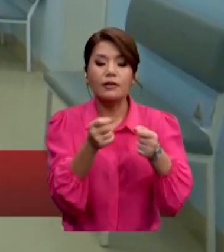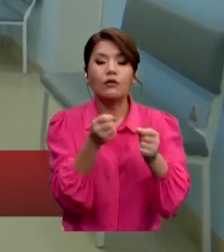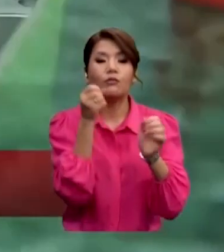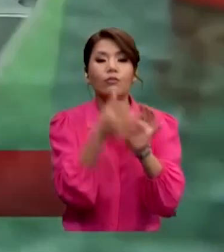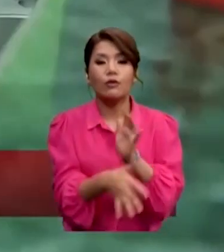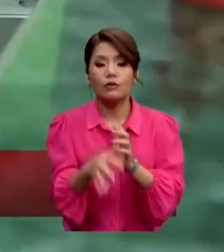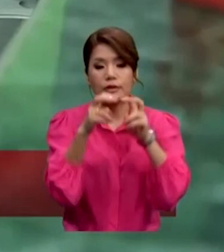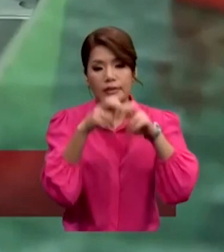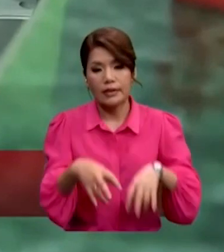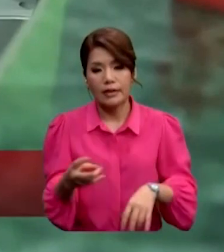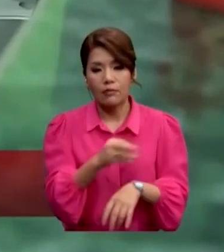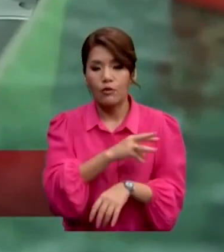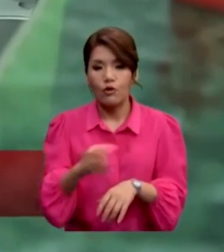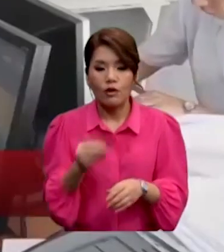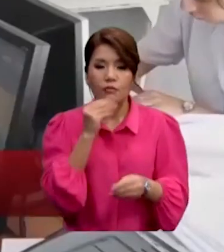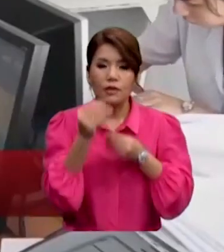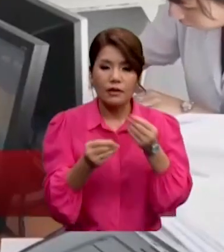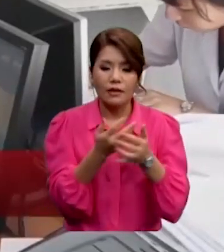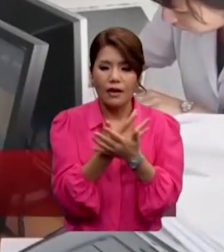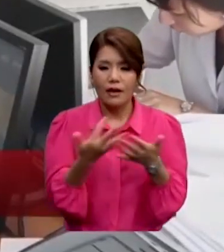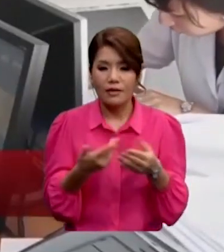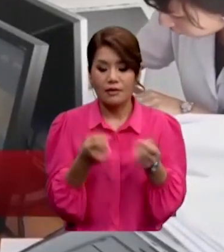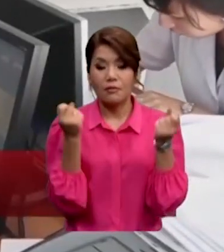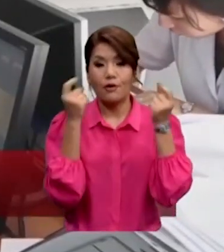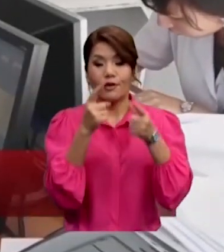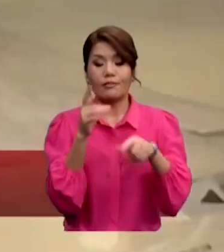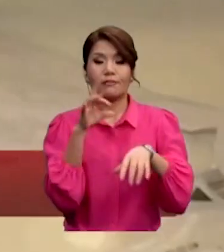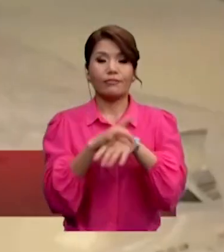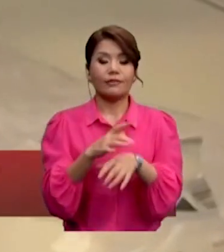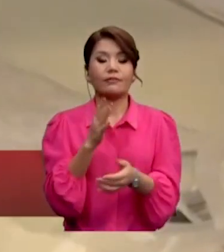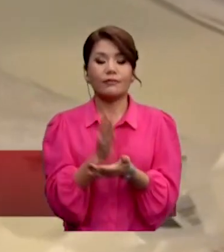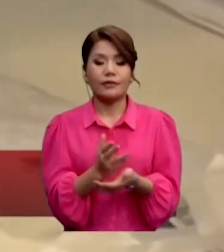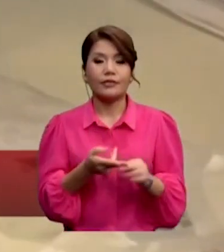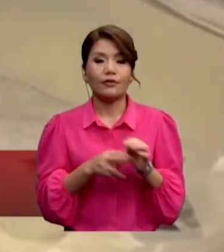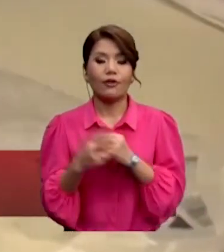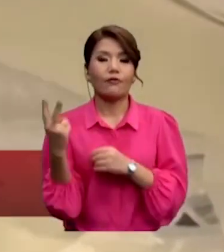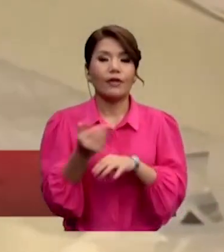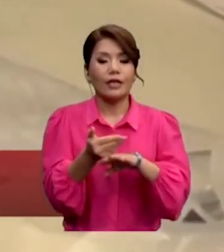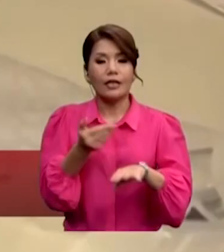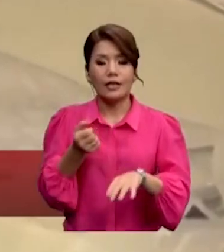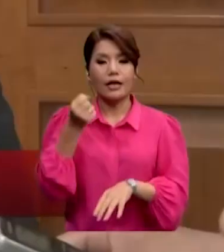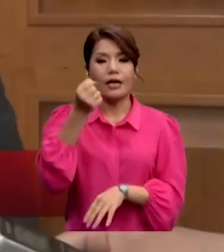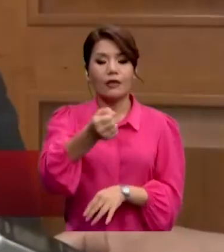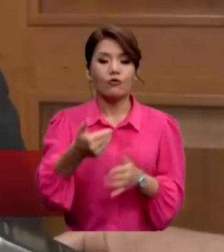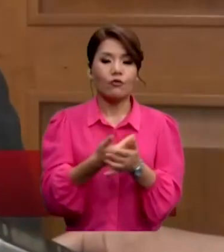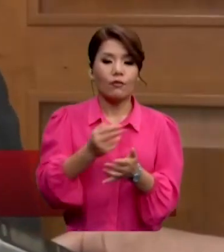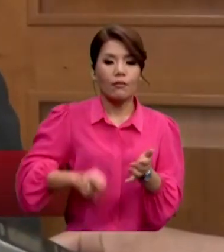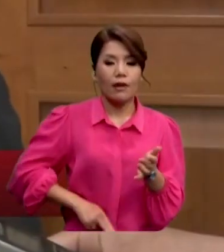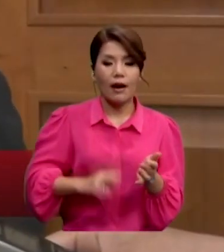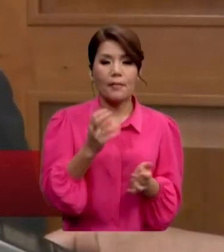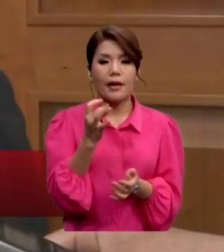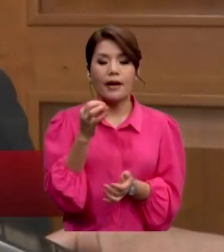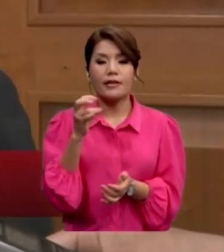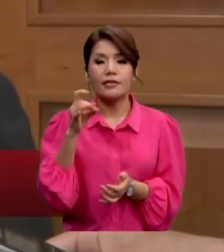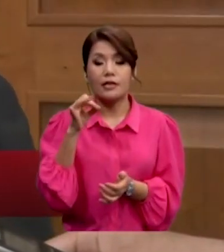білу. Миллиондап таратылған сыйақылардың да сомасы ашылып қалар деген үміт жоқ емес. Бірақ екі апта бұрын тағайындалған жаңа басшы Әбілхайыр